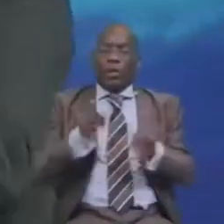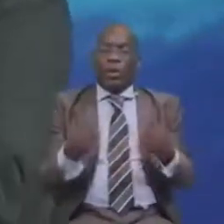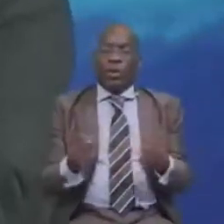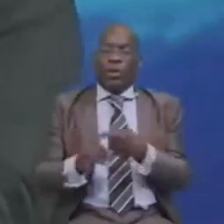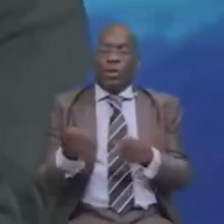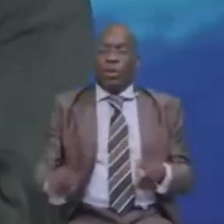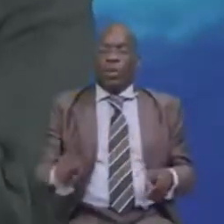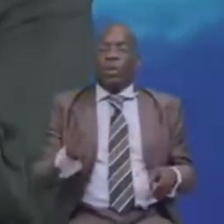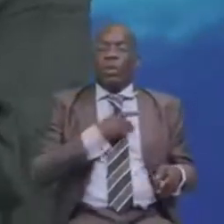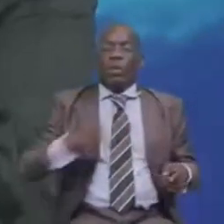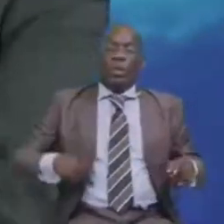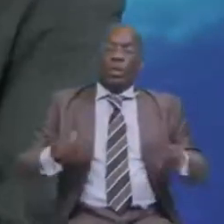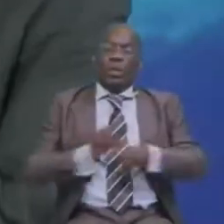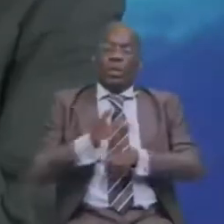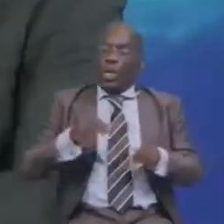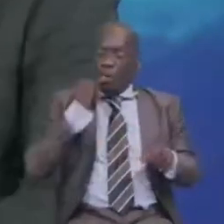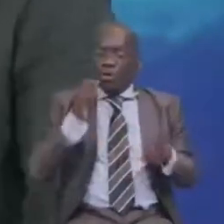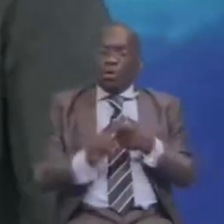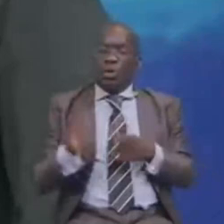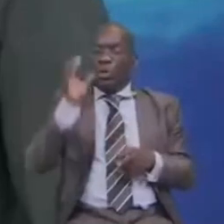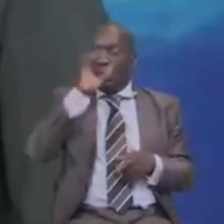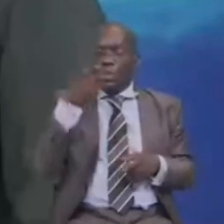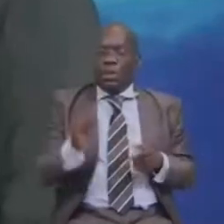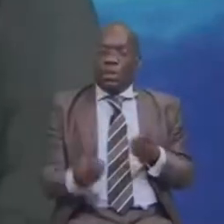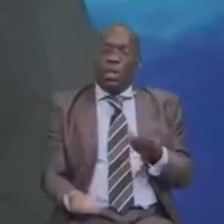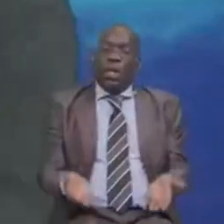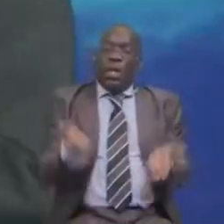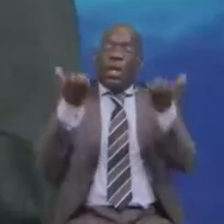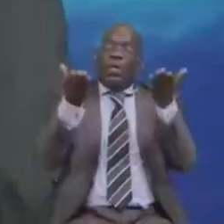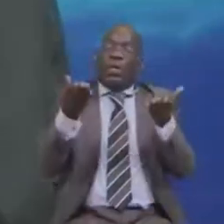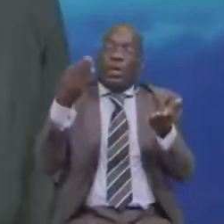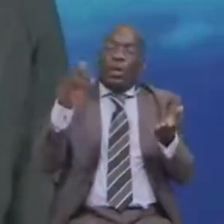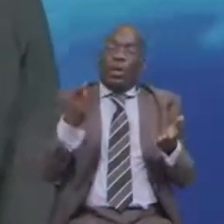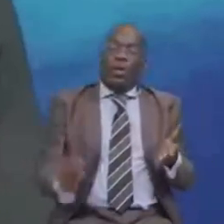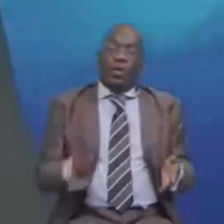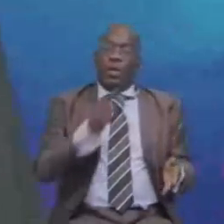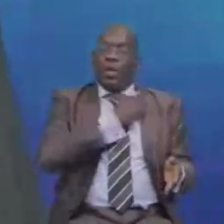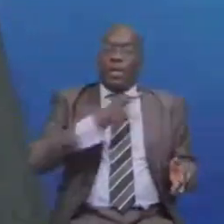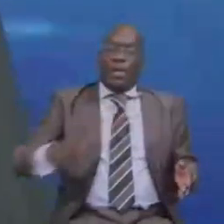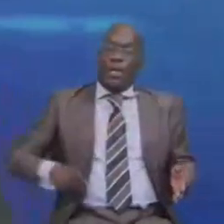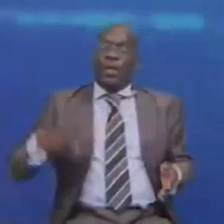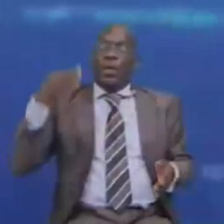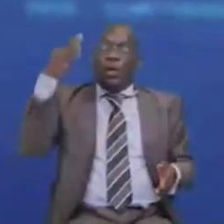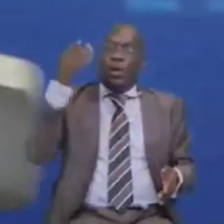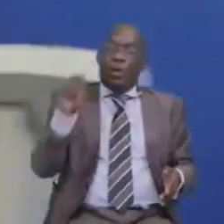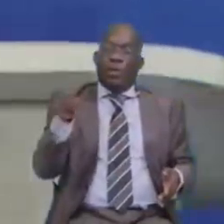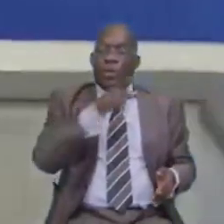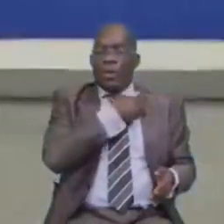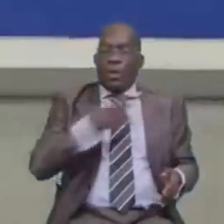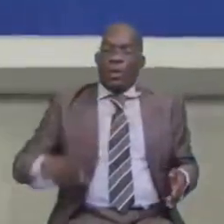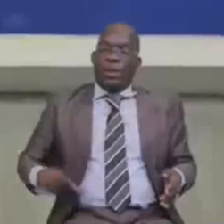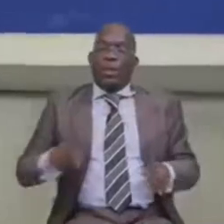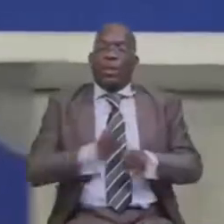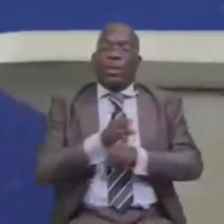c'est de chercher l'exaltation du roi du royaume. vous ne cherchez rien pour